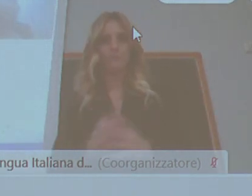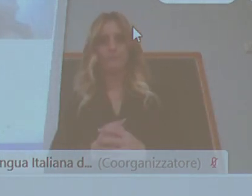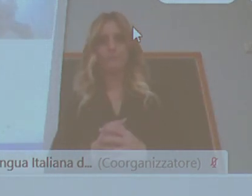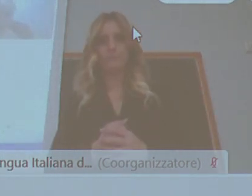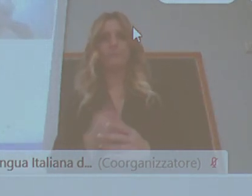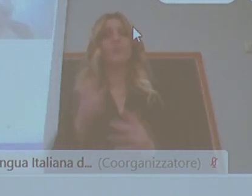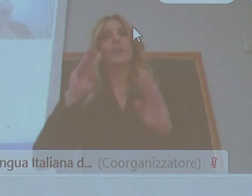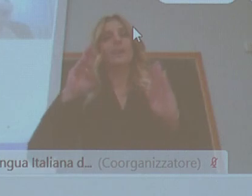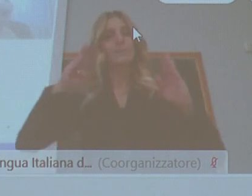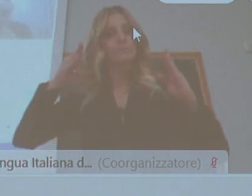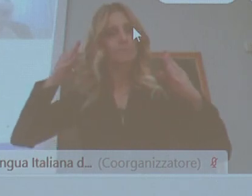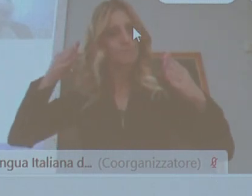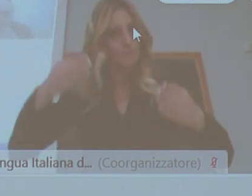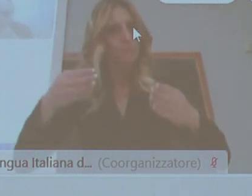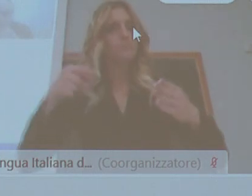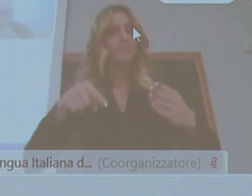soffermandoci su